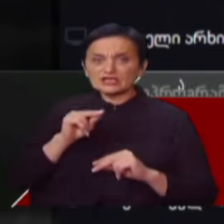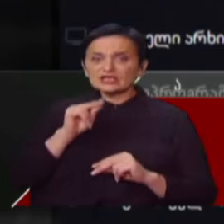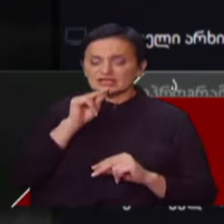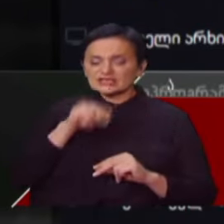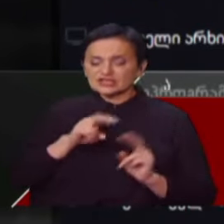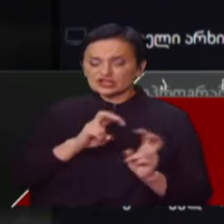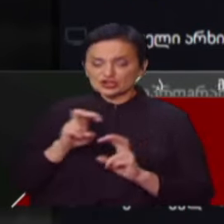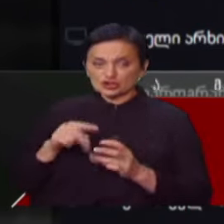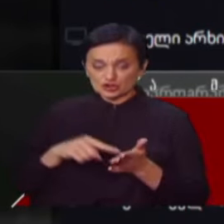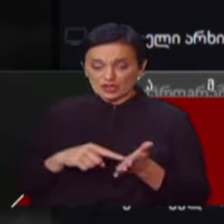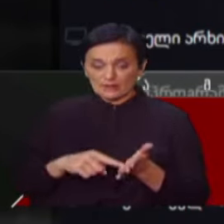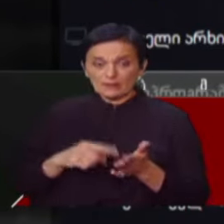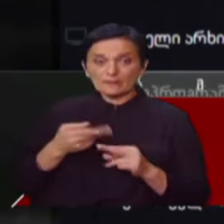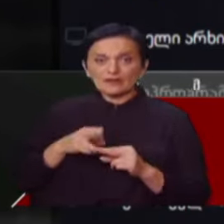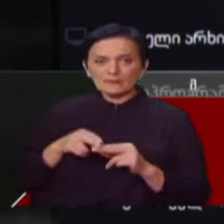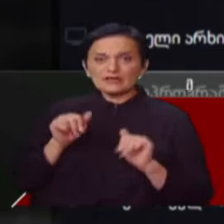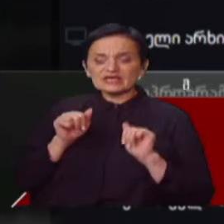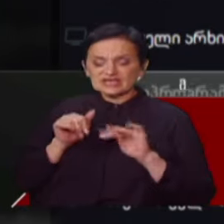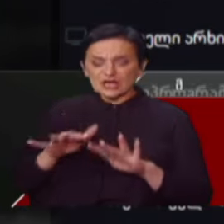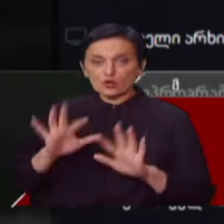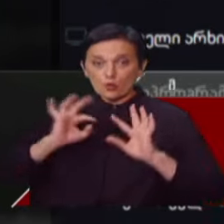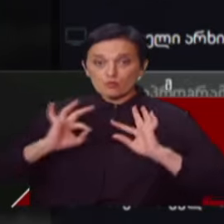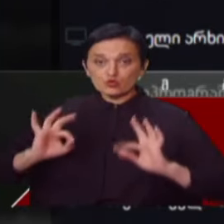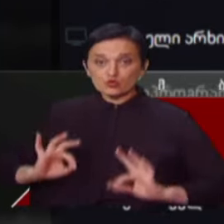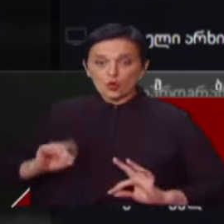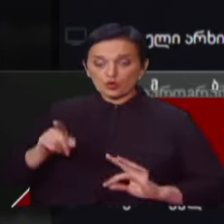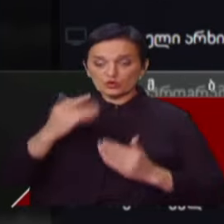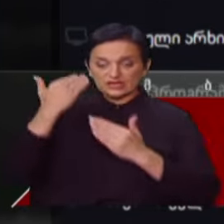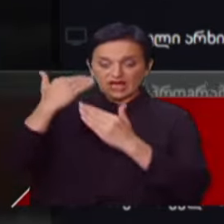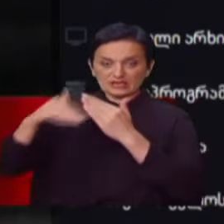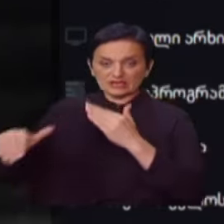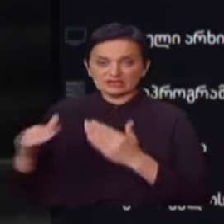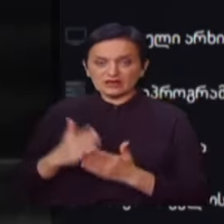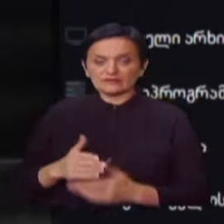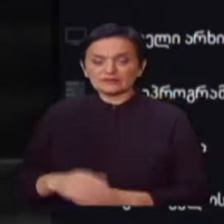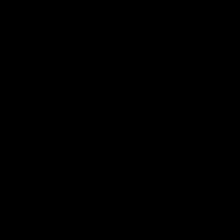დანაშაულის ნიშნებს, რის გამოც ისინი რეაგირებისთვის პროკურატურაშია გადაგზავნილი.